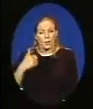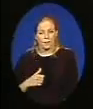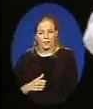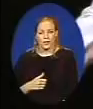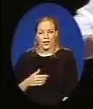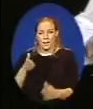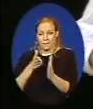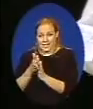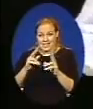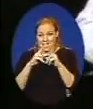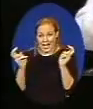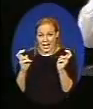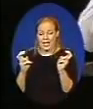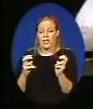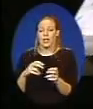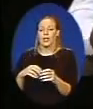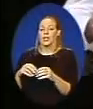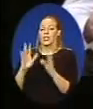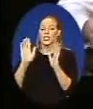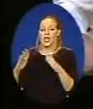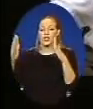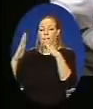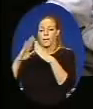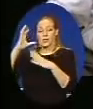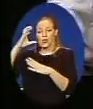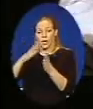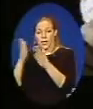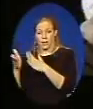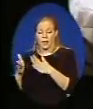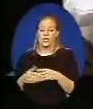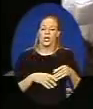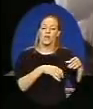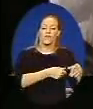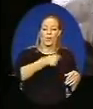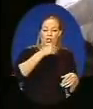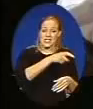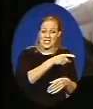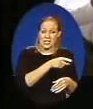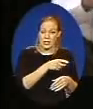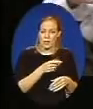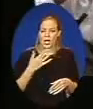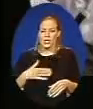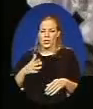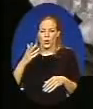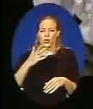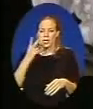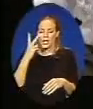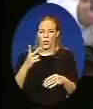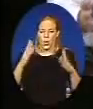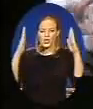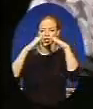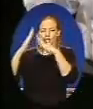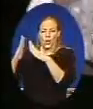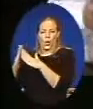חלום. בכניסה אל העיר עומדים הרבה שנים בית משוגעים מימין ומושב זקנים משמאל. הייתי רוצה לראות אותם מוקפים בשיכונים, לעבור על